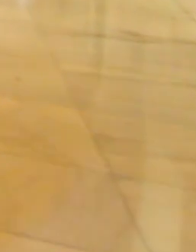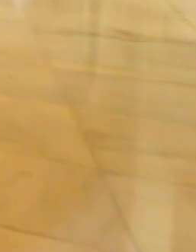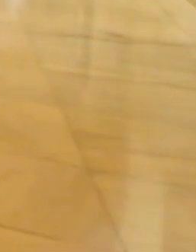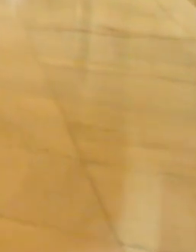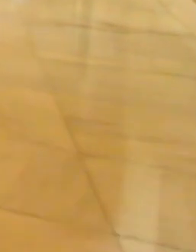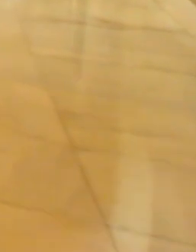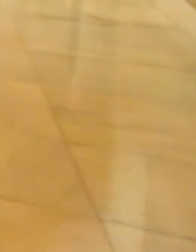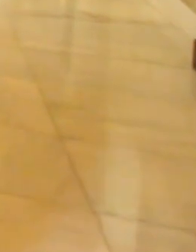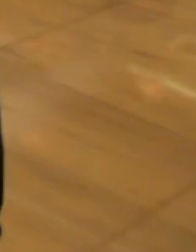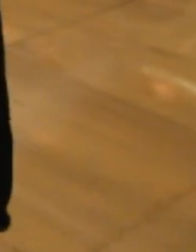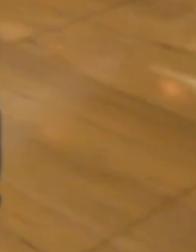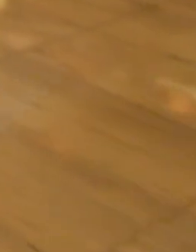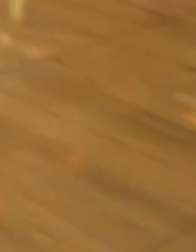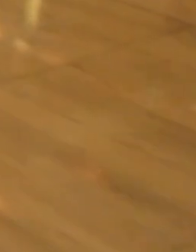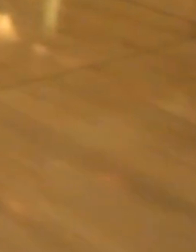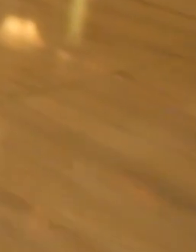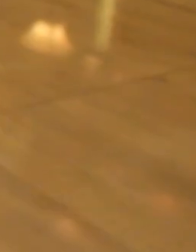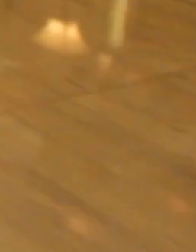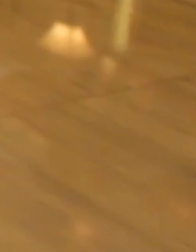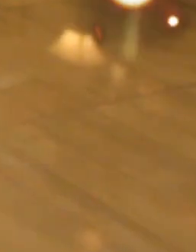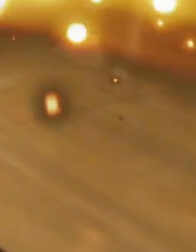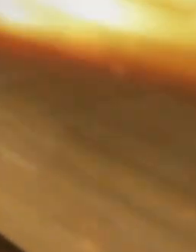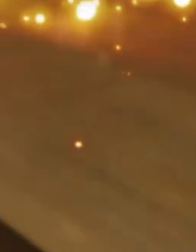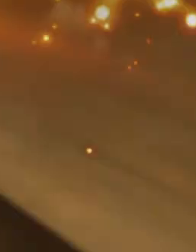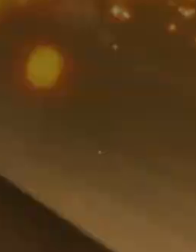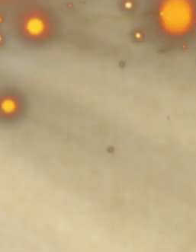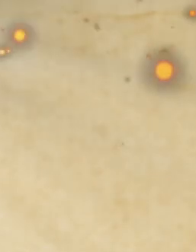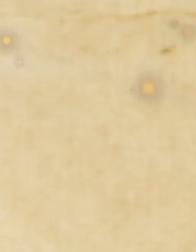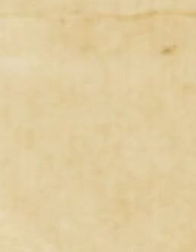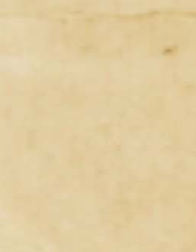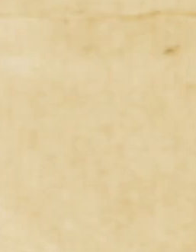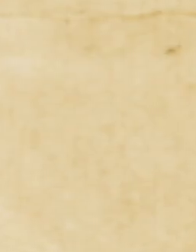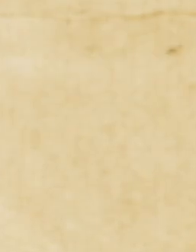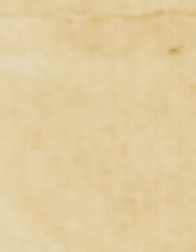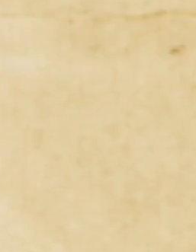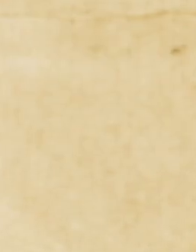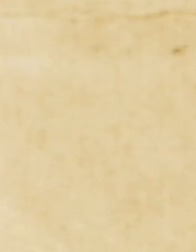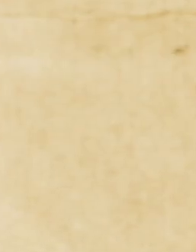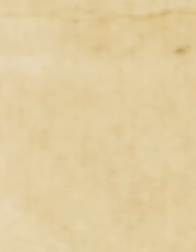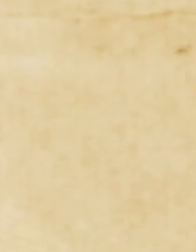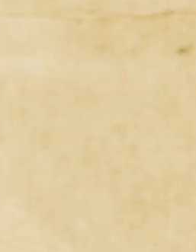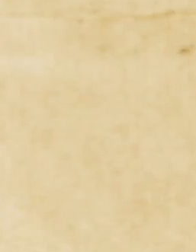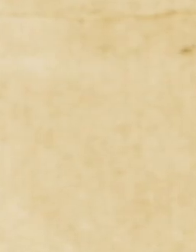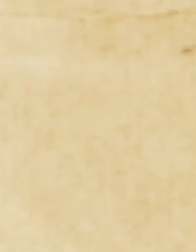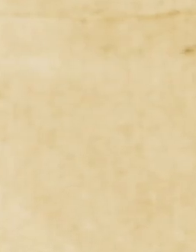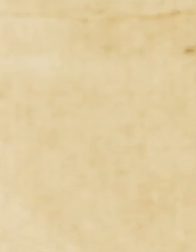ถ้าทุกคนร่วมมือกันวันนี้ลาไปก่อนสวัสดีค่ะอ่าโน้ท